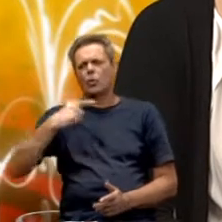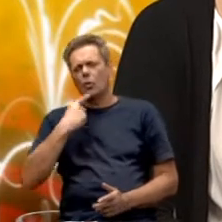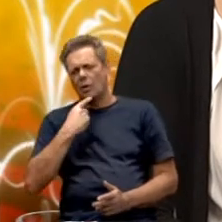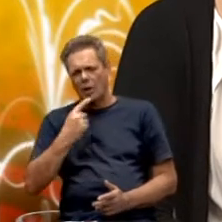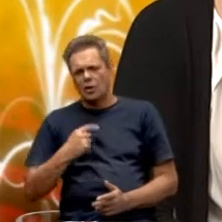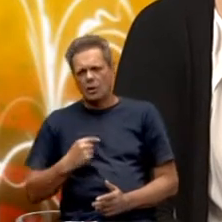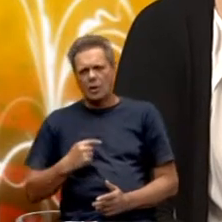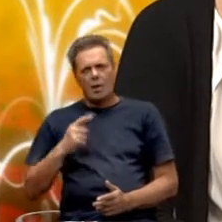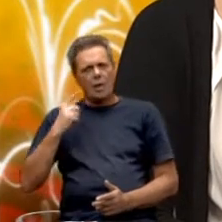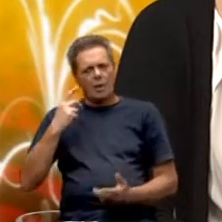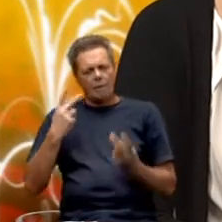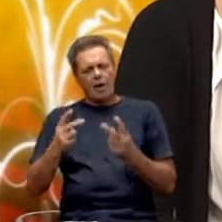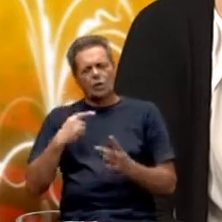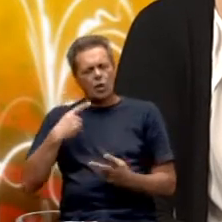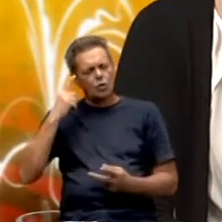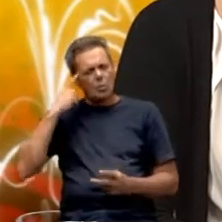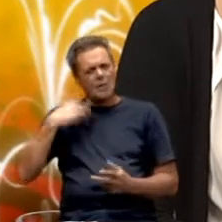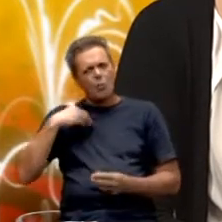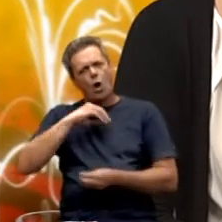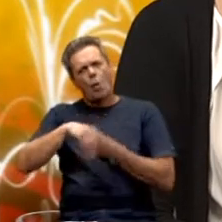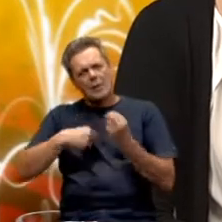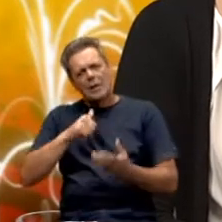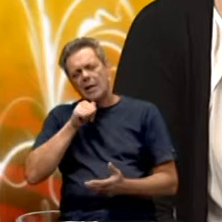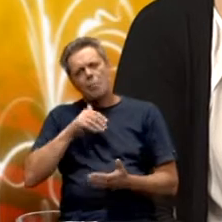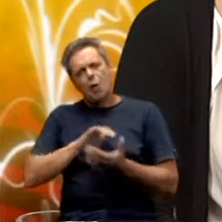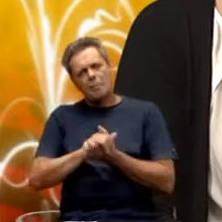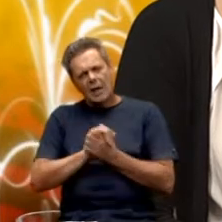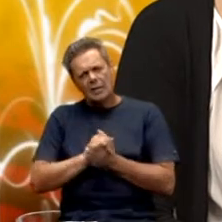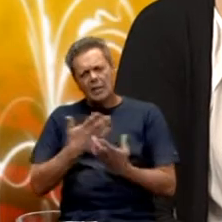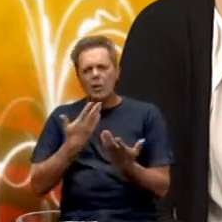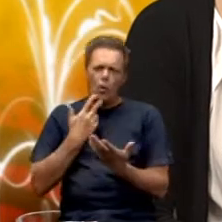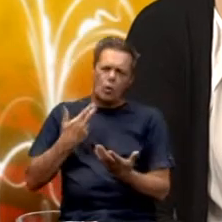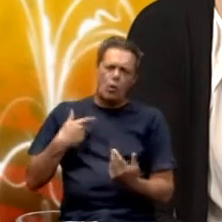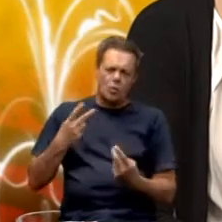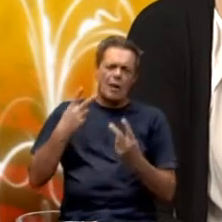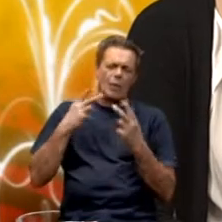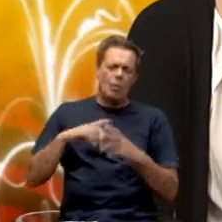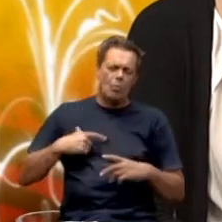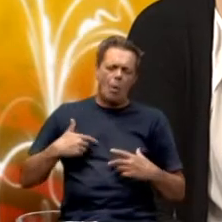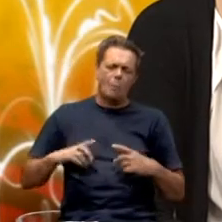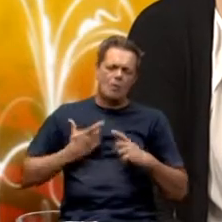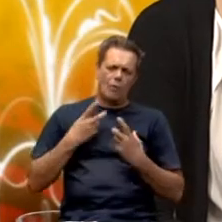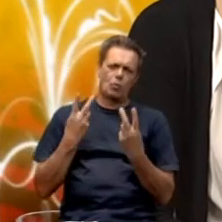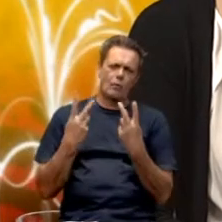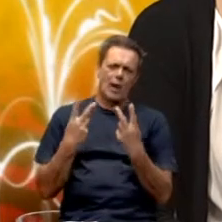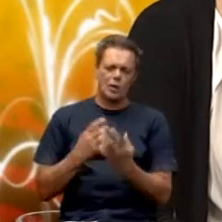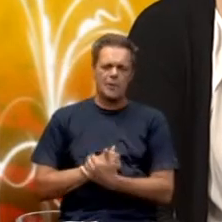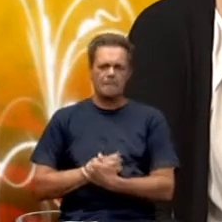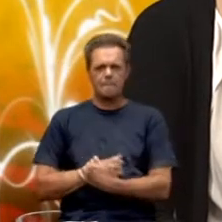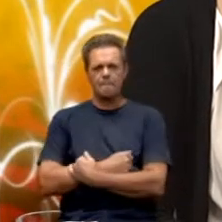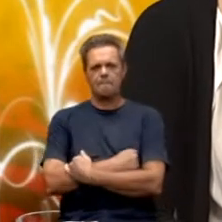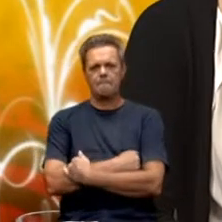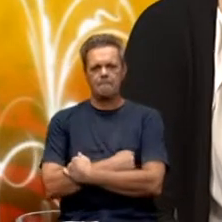je što misli moja obitelj i što misle moji prijatelji. Tako je. I oni koji su meni u životu bitni. Sada ste me posjećili s ovom